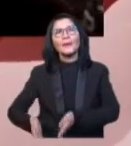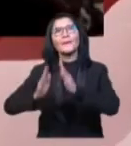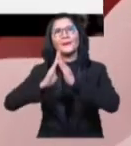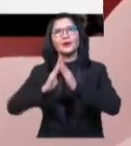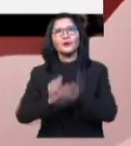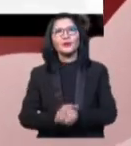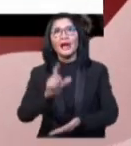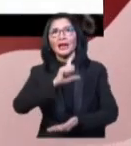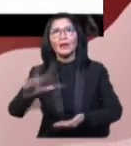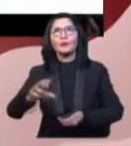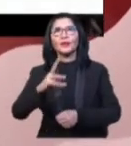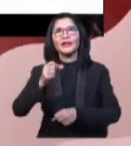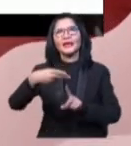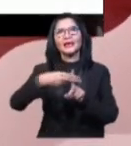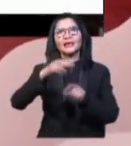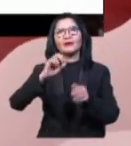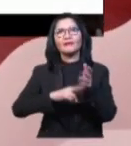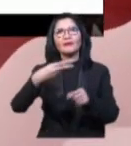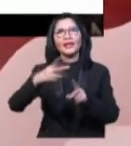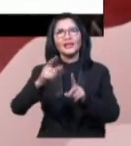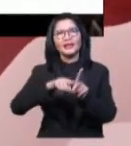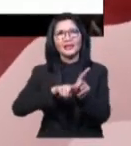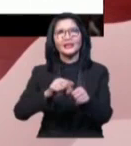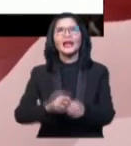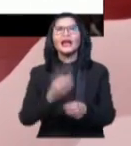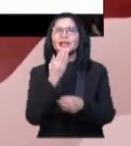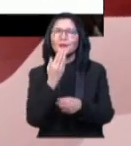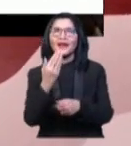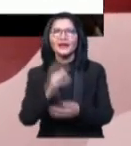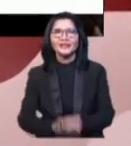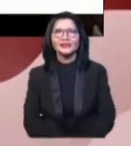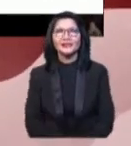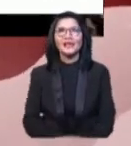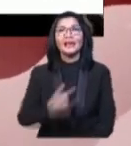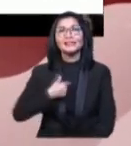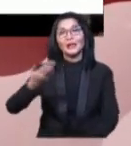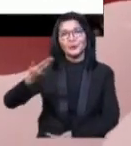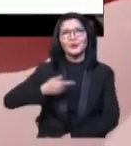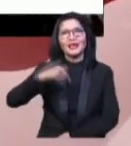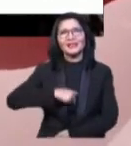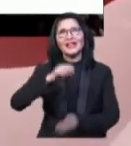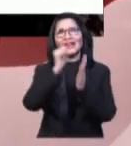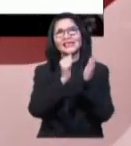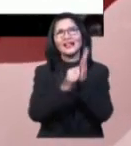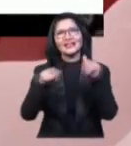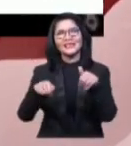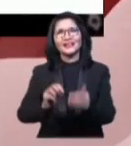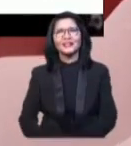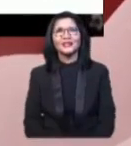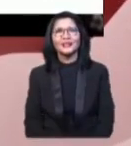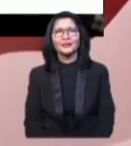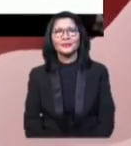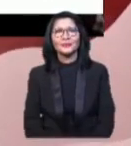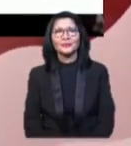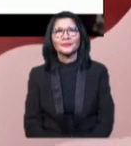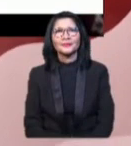Mbak Christine. Selamat siang Mbak, terima kasih sudah mengundang saya ke acara hari ini. Kabar